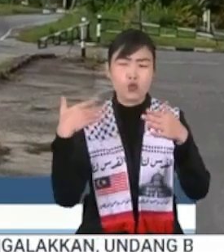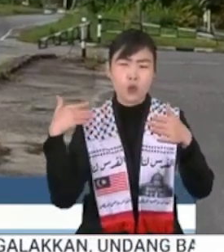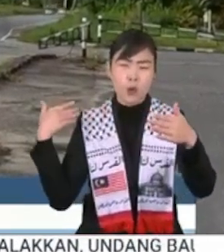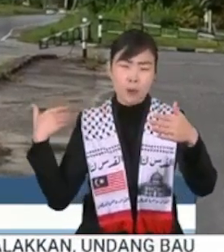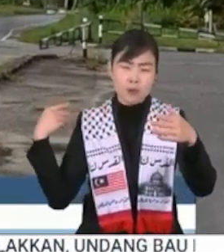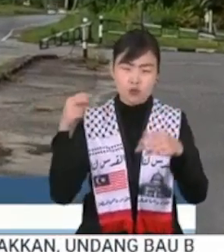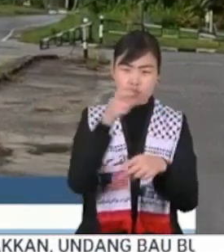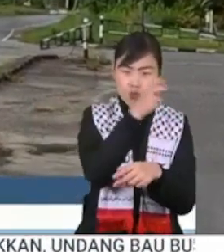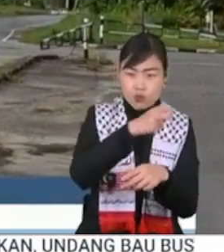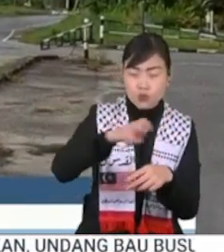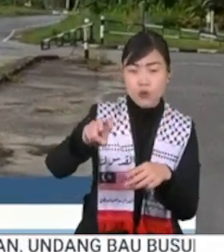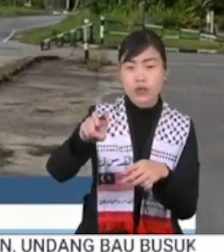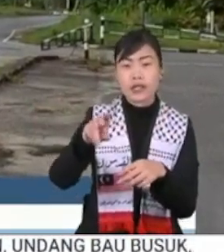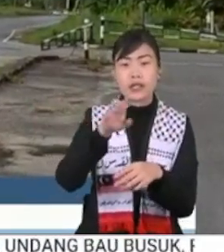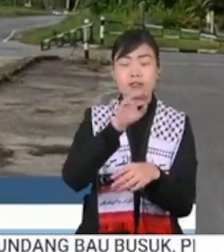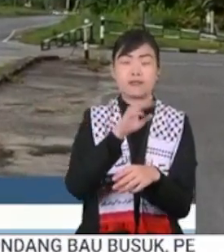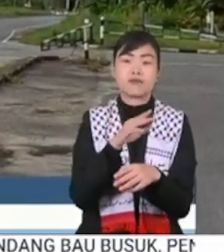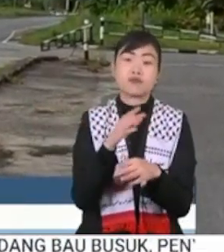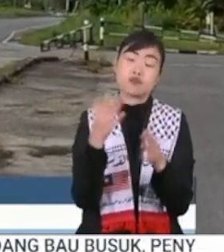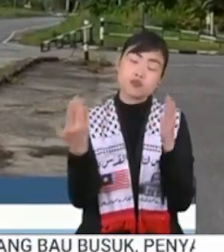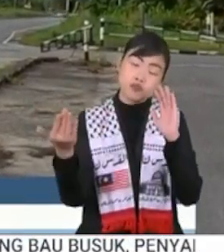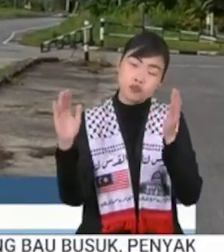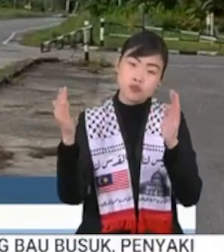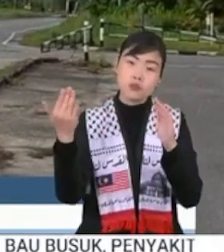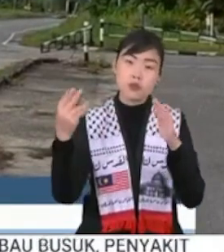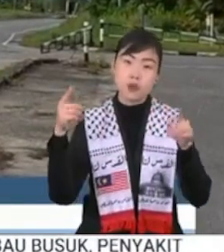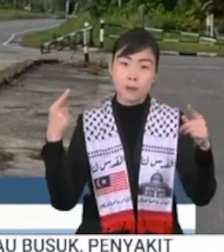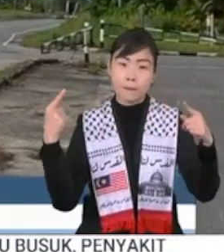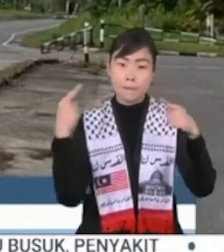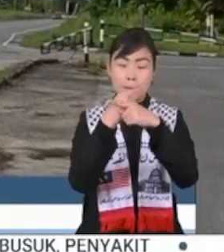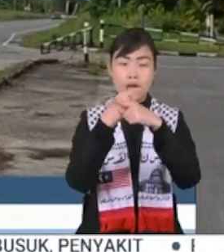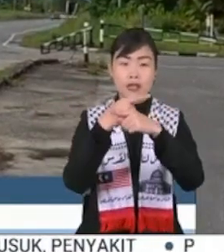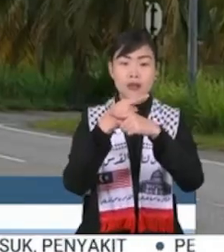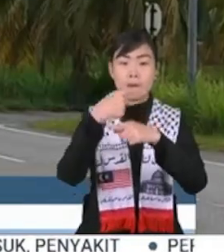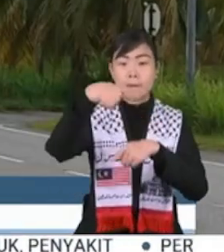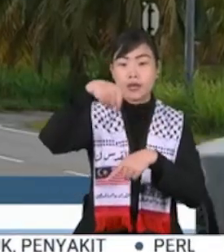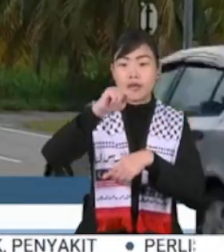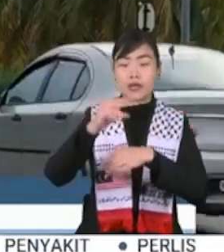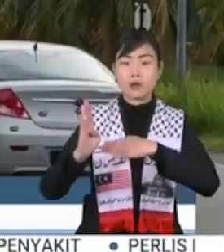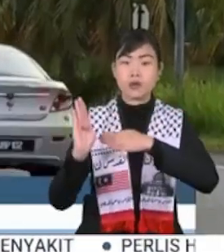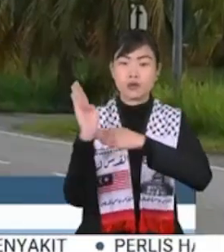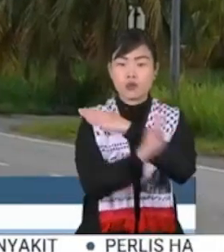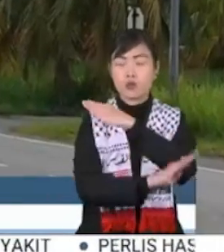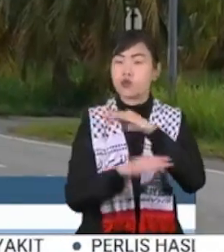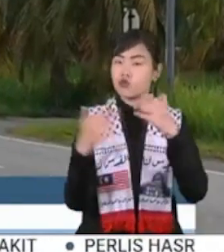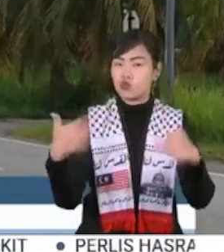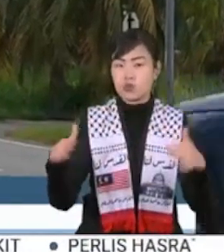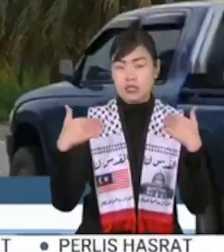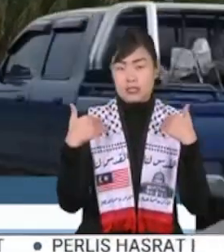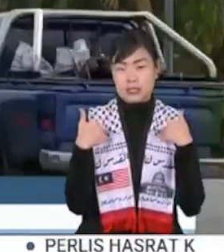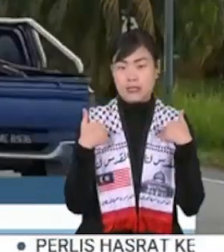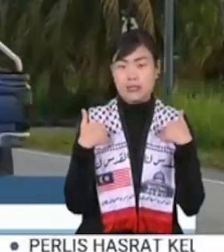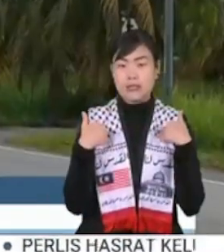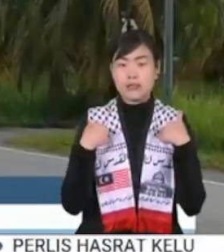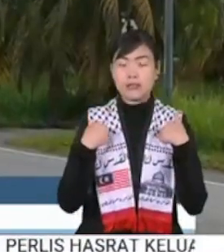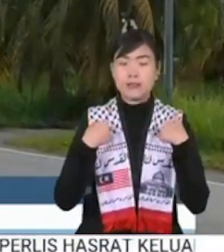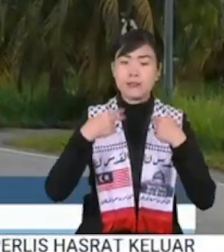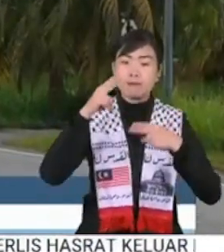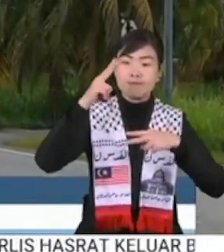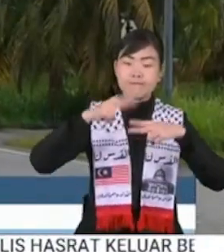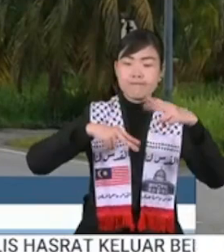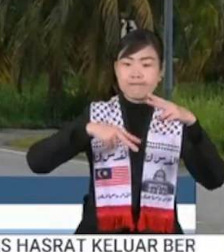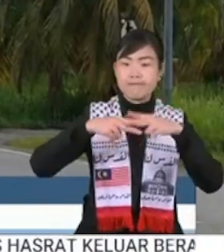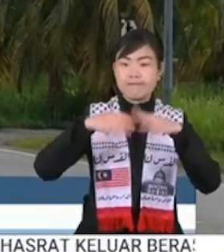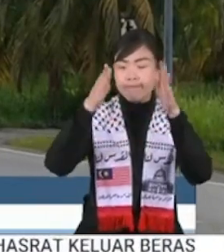Serik ke betong berbanding jajaran lebuhraya pen bonio sedia ada beliau berharap pihak kontraktor akan mengekal